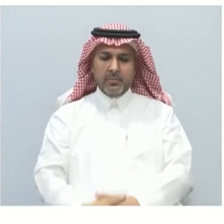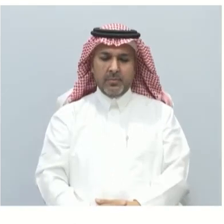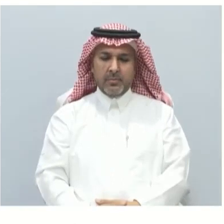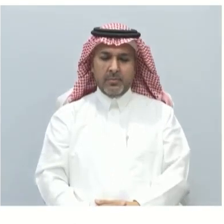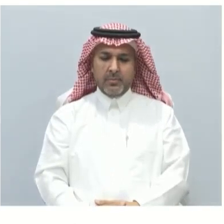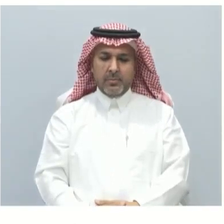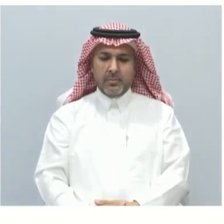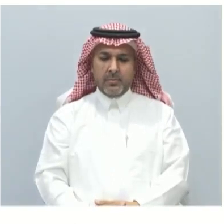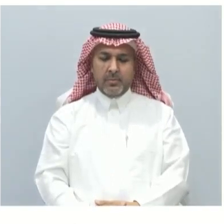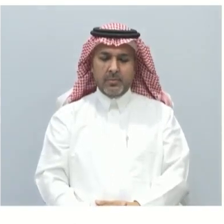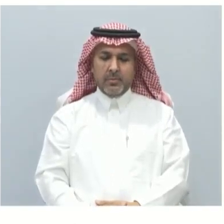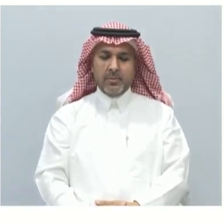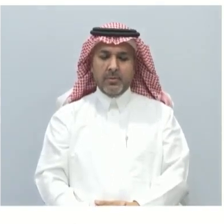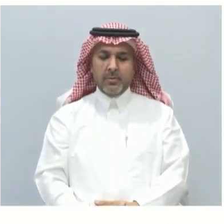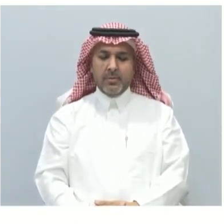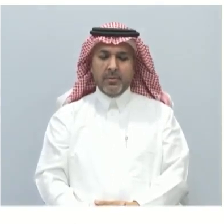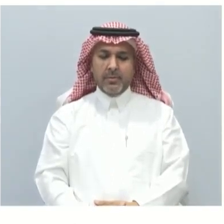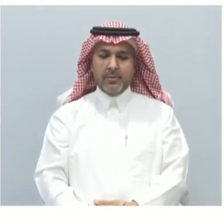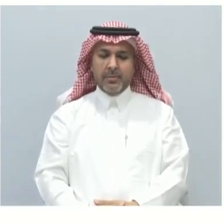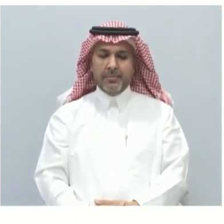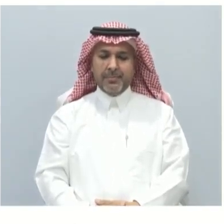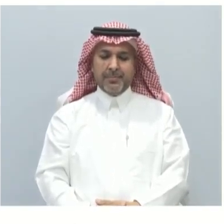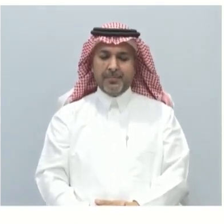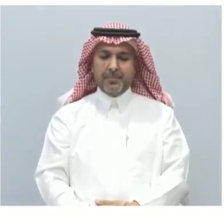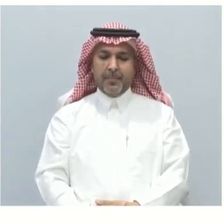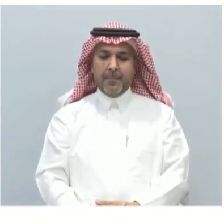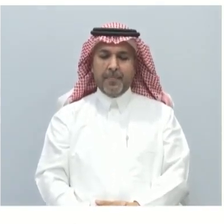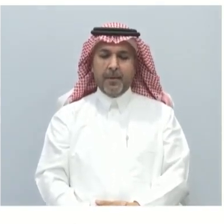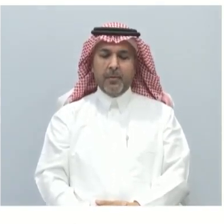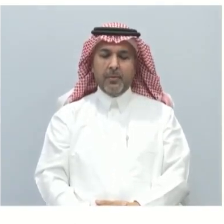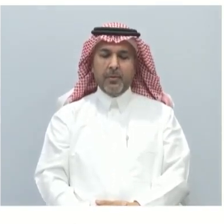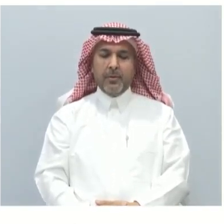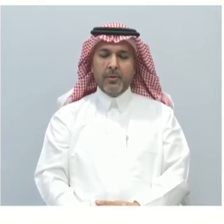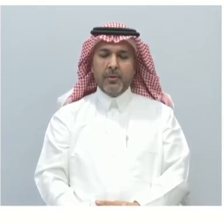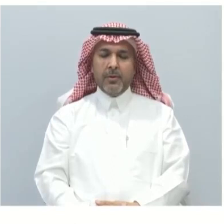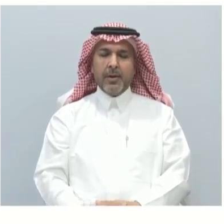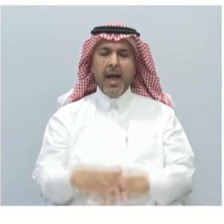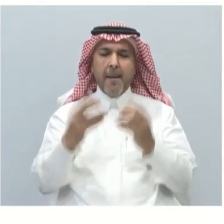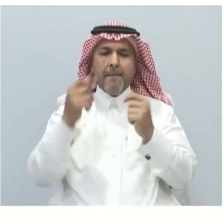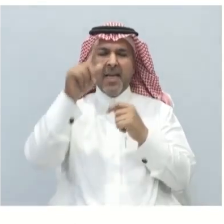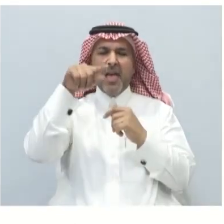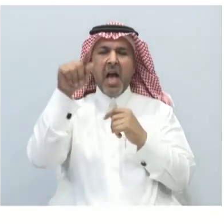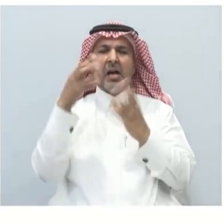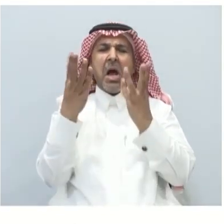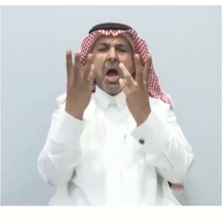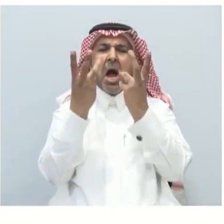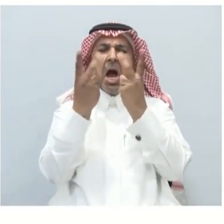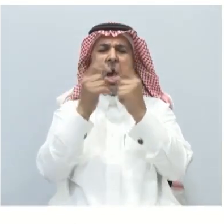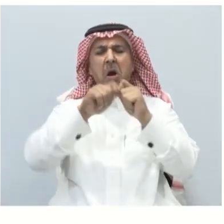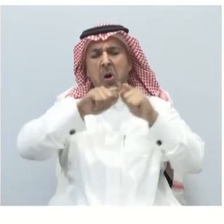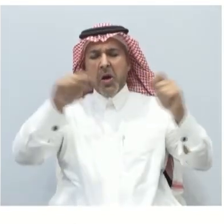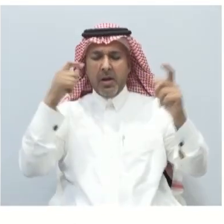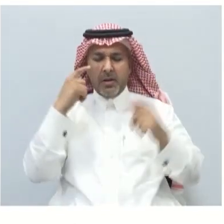نلاحظ ان المجال هو ار المجال هو ار اذا راح نقول ان المجال